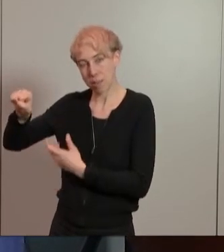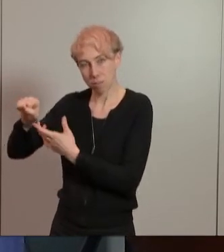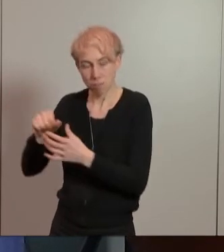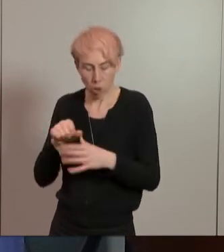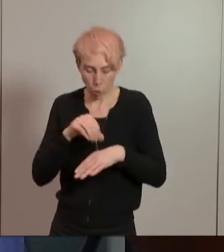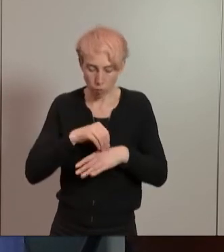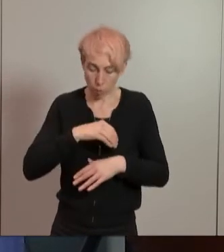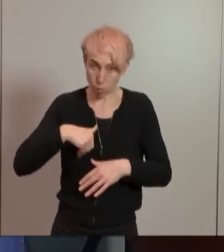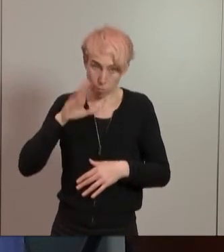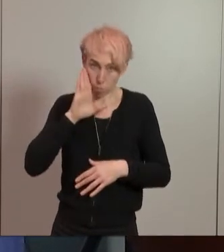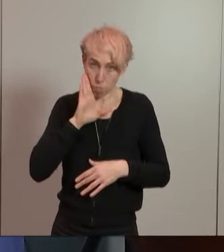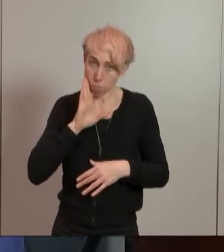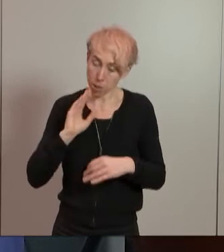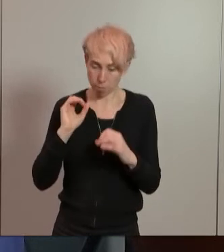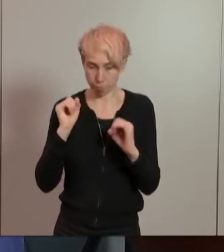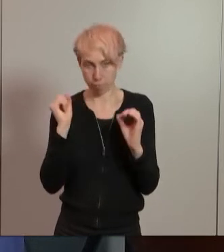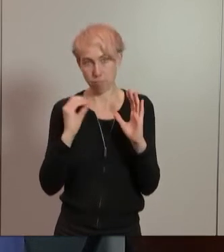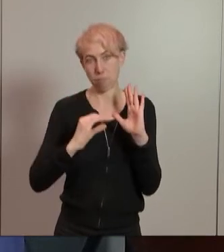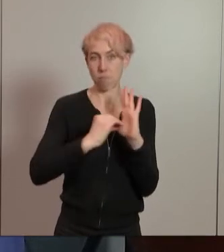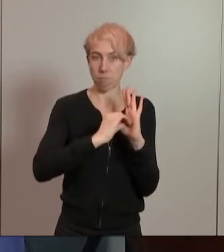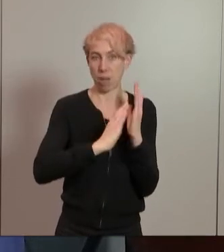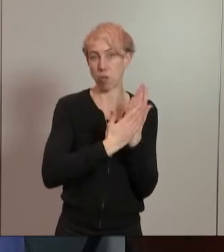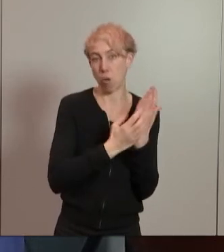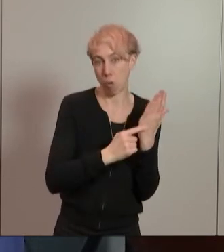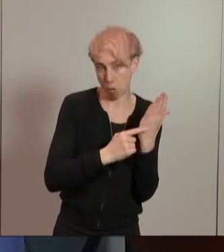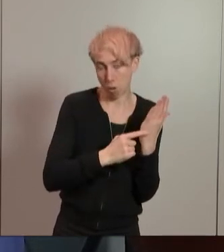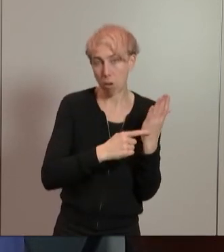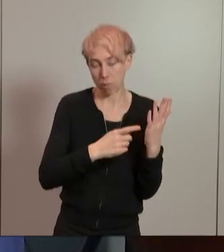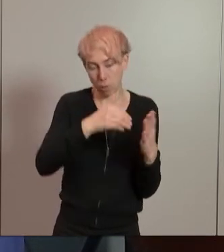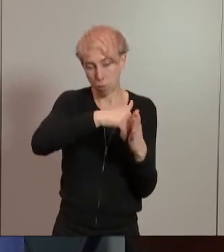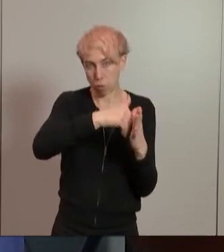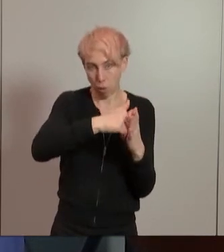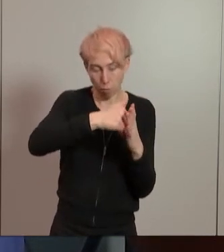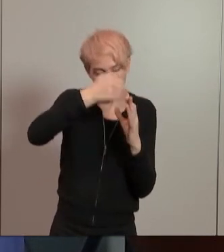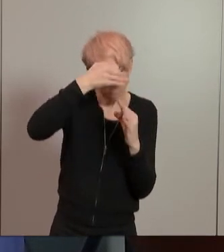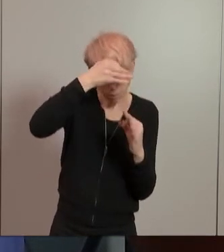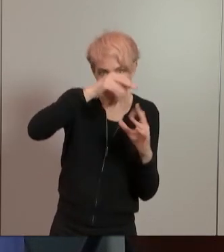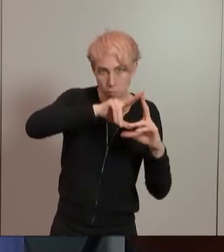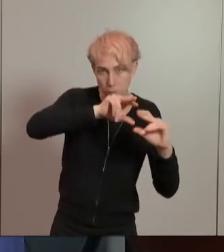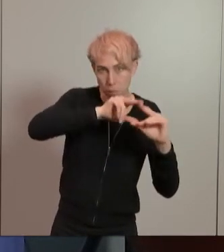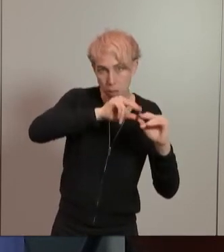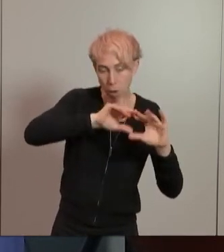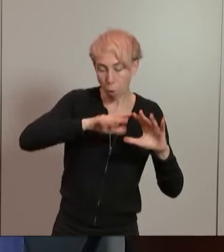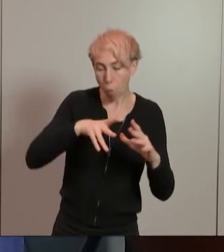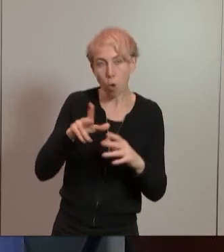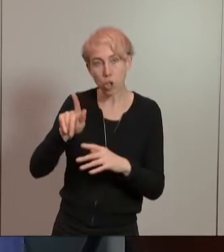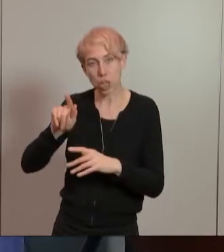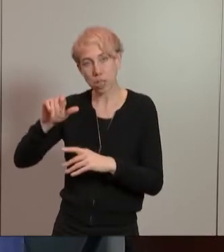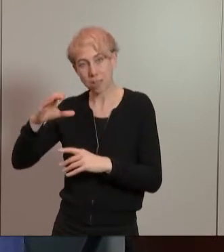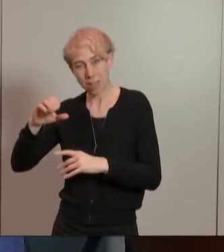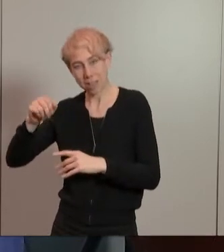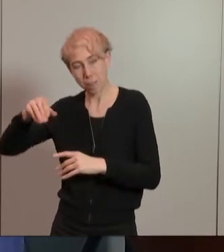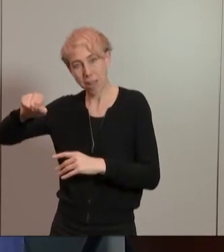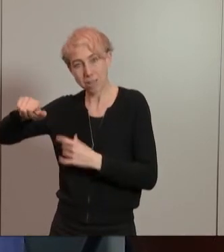Conseil municipal est donc invité à approuver cet avenant précisant l'évolution des modalités de coopération et de développement du GCSMS